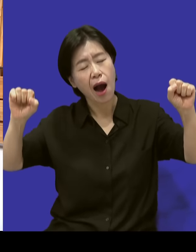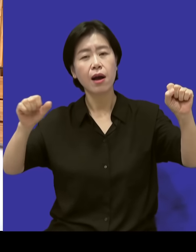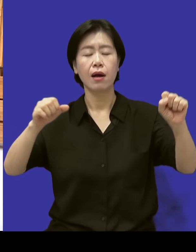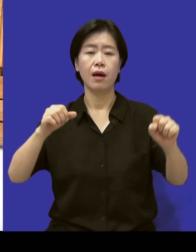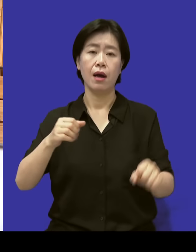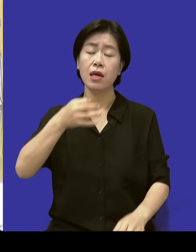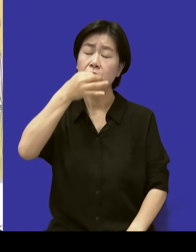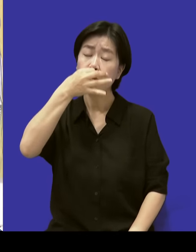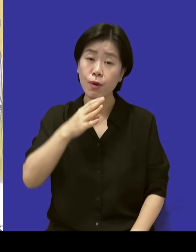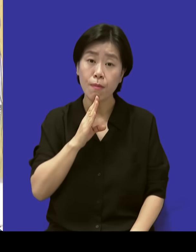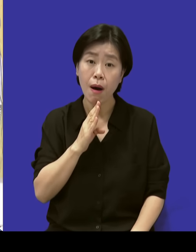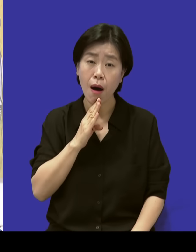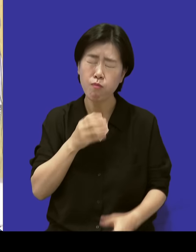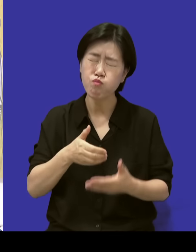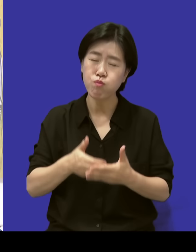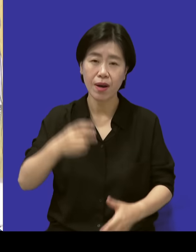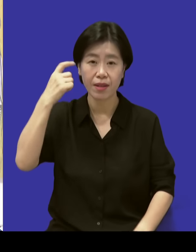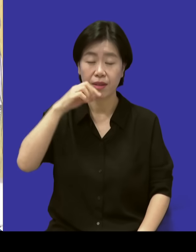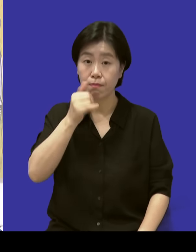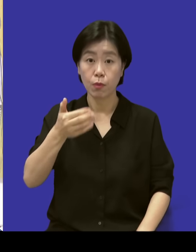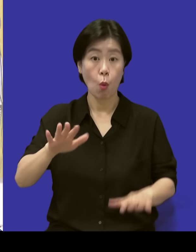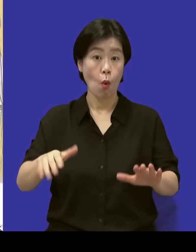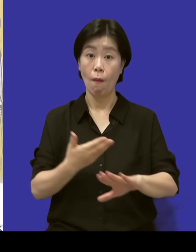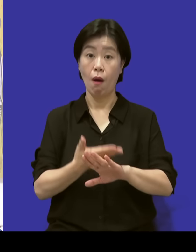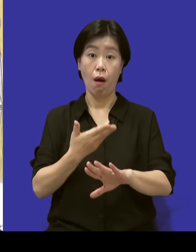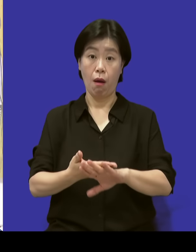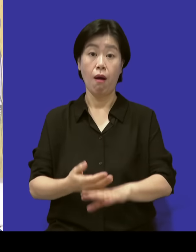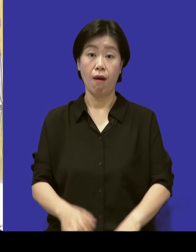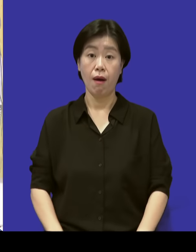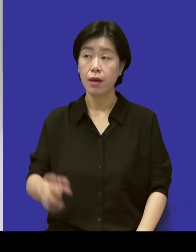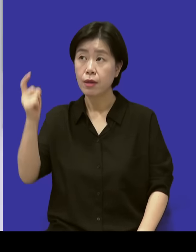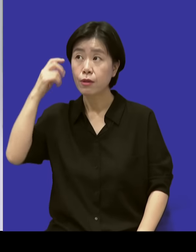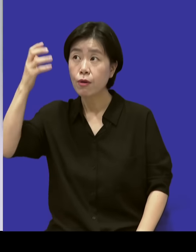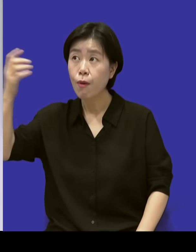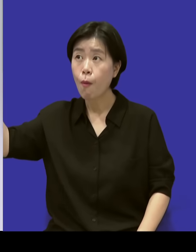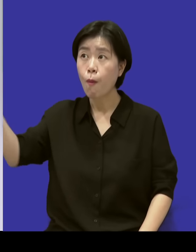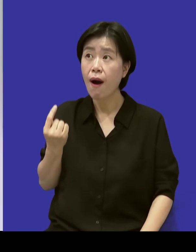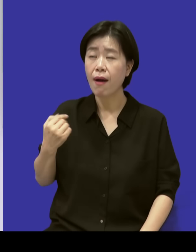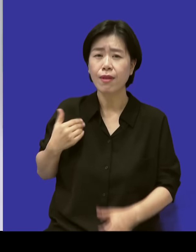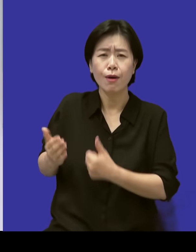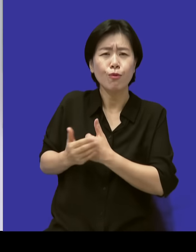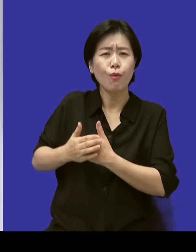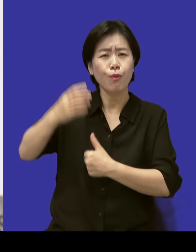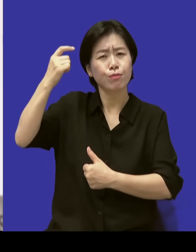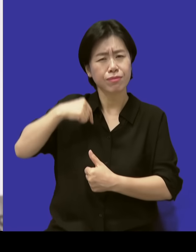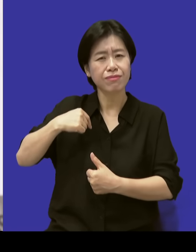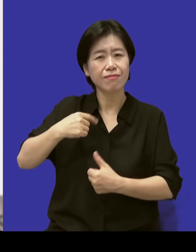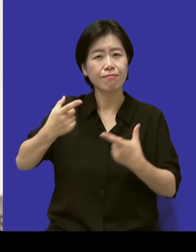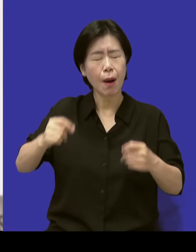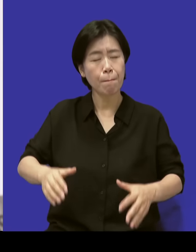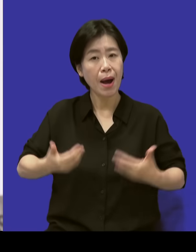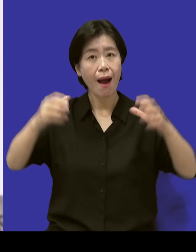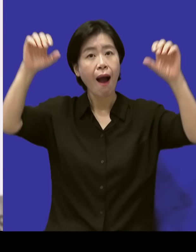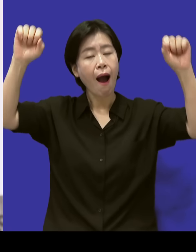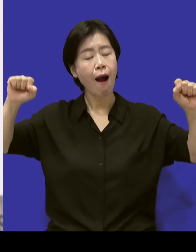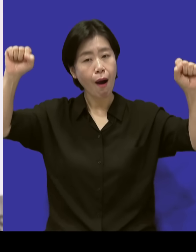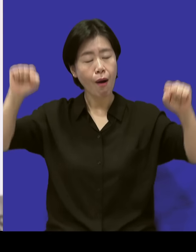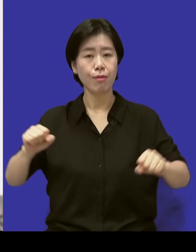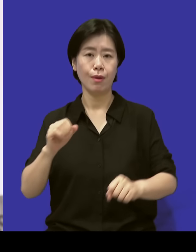성령의 체험이에요. 누가 성령님이 옆에서 PT를 해주시는 것처럼 같이 이렇게 눌러주시는 그런 기분이 들더라고요. 그 이후부터는